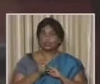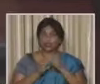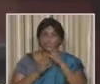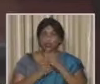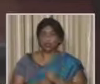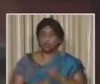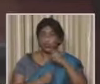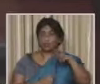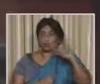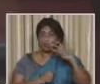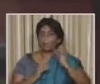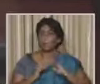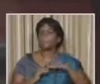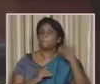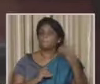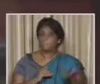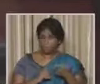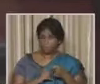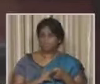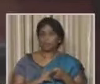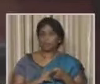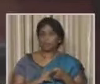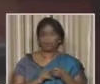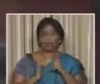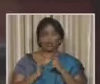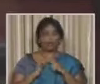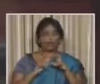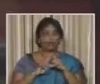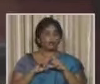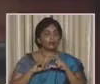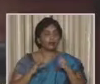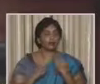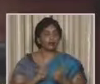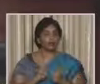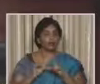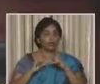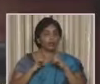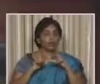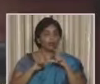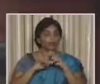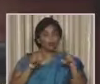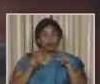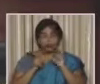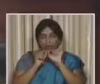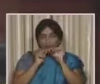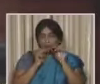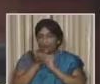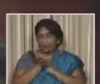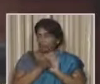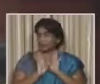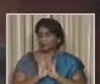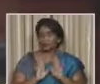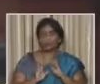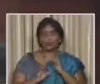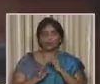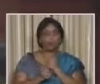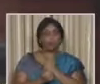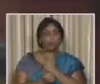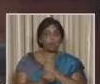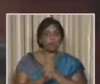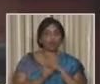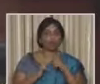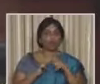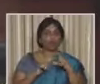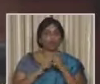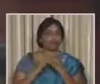வெடிக்க செய்து 3 நாட்களுக்கு பின்னர் தான் அடையாள அட்டை கிடைக்கின்றது. ஆனால் அடையாள அட்டைக்கு எந்த பாதுகாப்பும் இல்லை. சாய்ந்த மருந்து போலீசார்